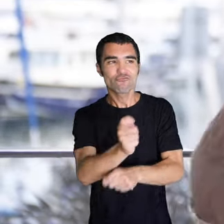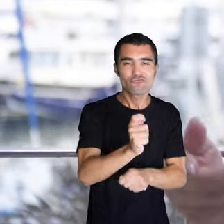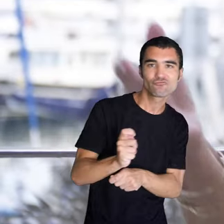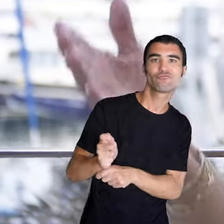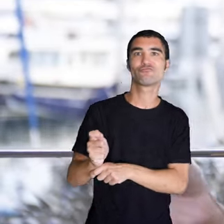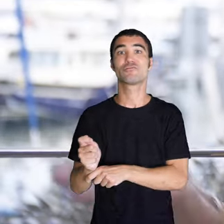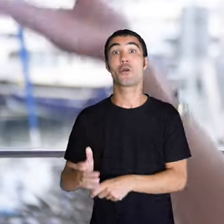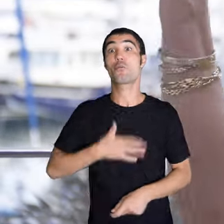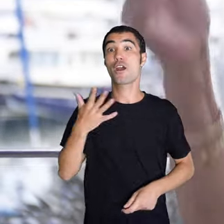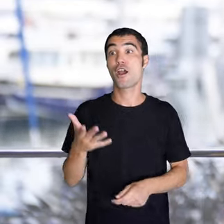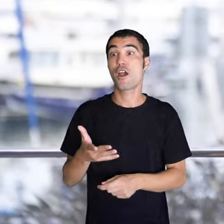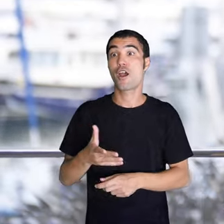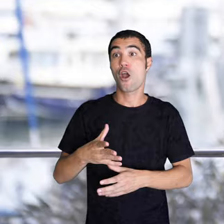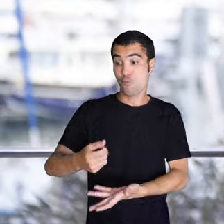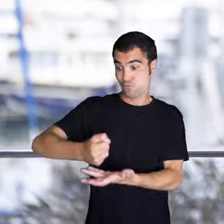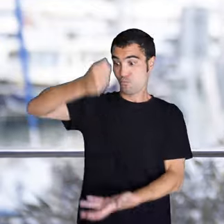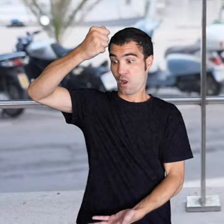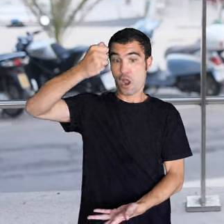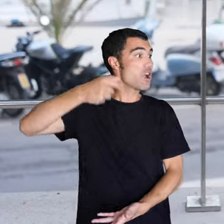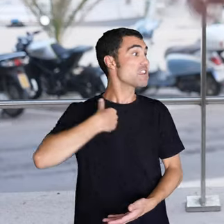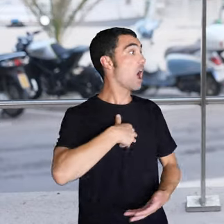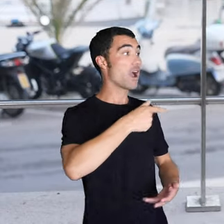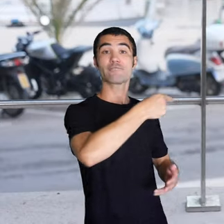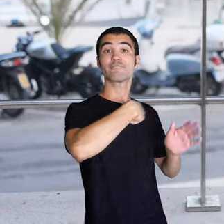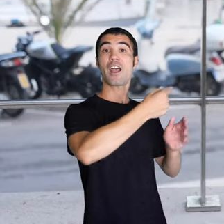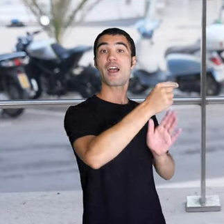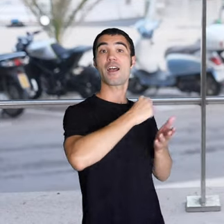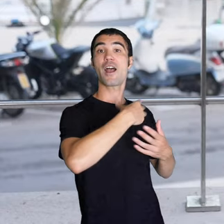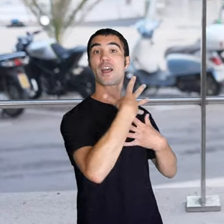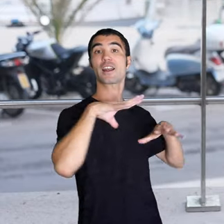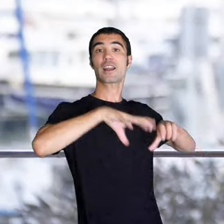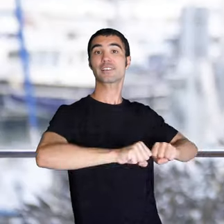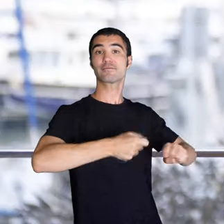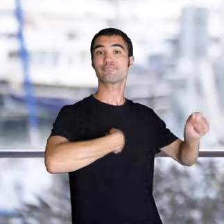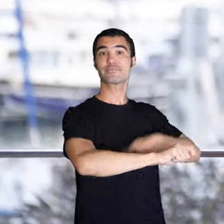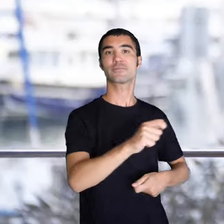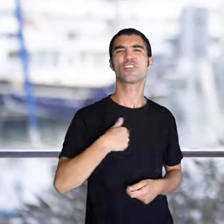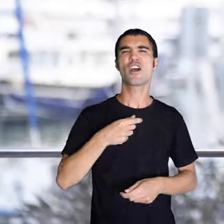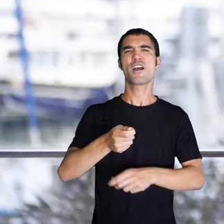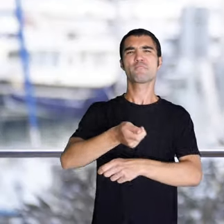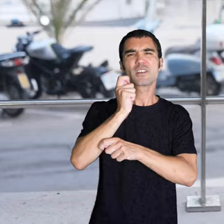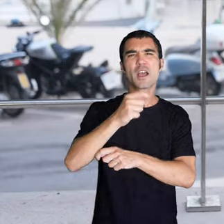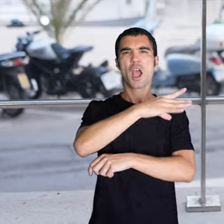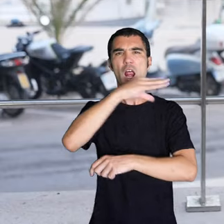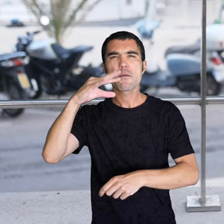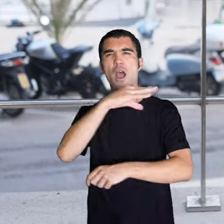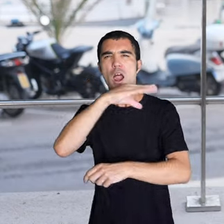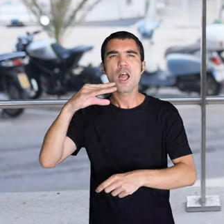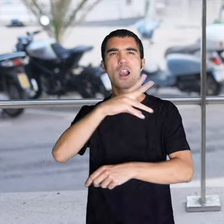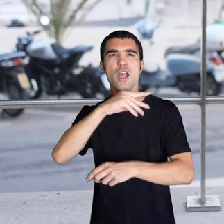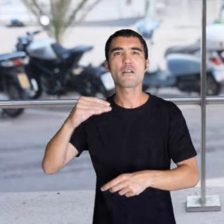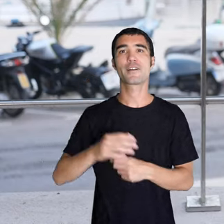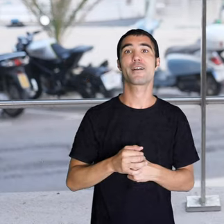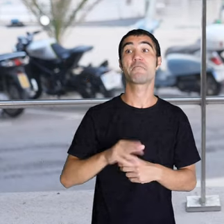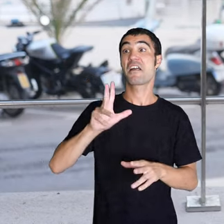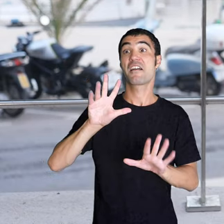els peixos agafaves els germans ja tenia tot venuts a dins de barques al vespre anàvem a pescar calamars, calamars, domèixi calamars perquè si anàvem a fer